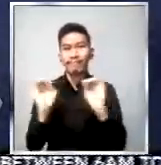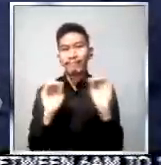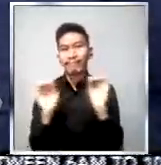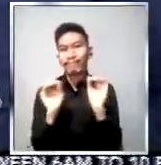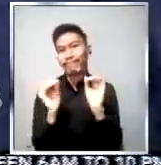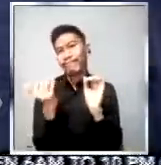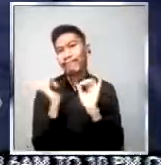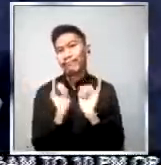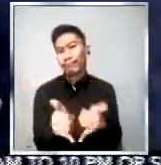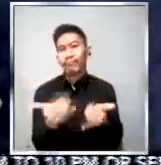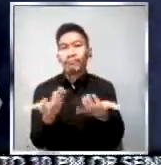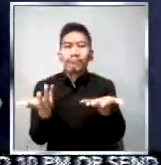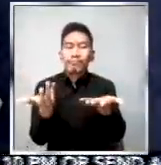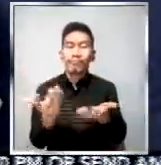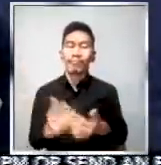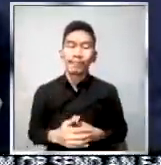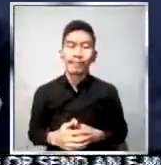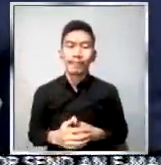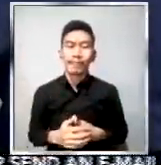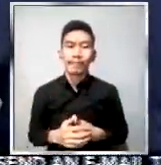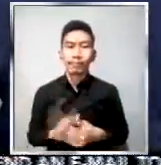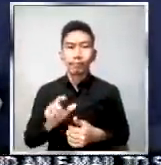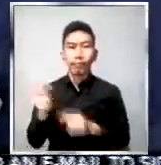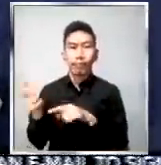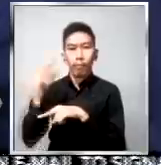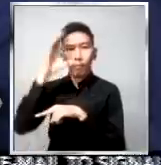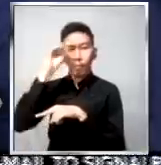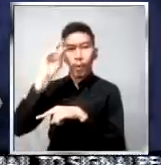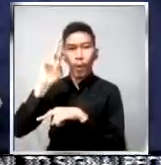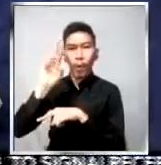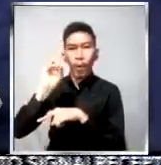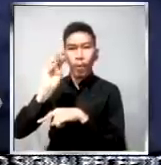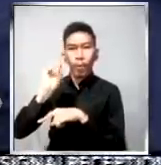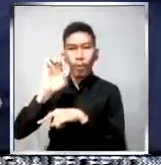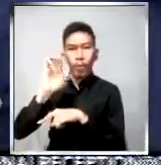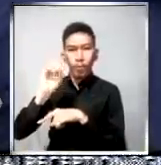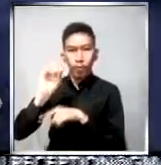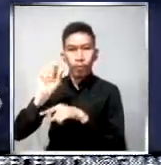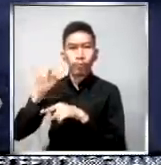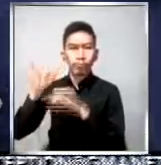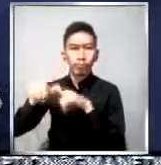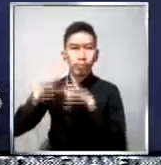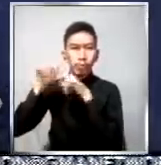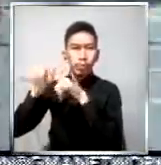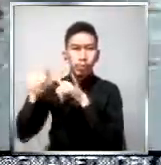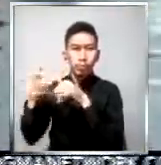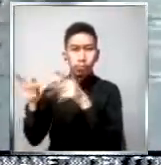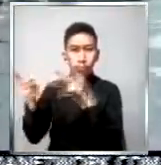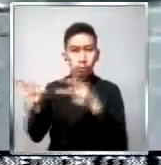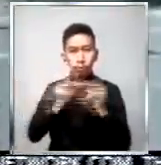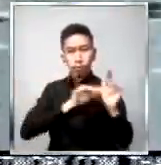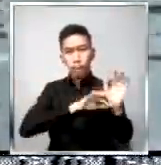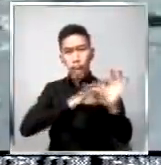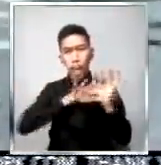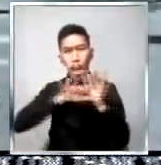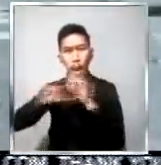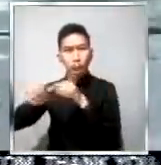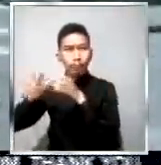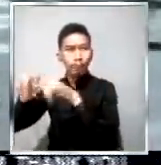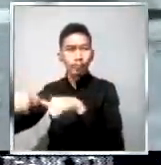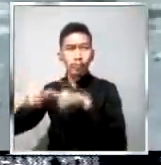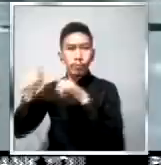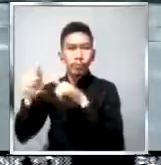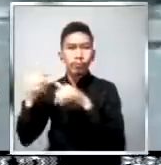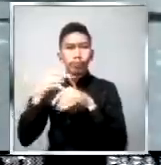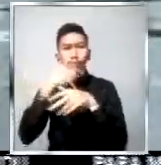Si Romeo Robas halos tumira na sa evacuation center. Sa sunod-sunod kasi na bagyong Ophel, Pepito at ngayon Quinta, matatagalan